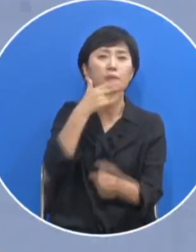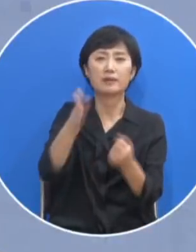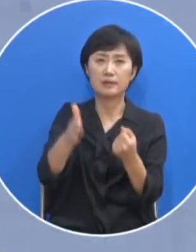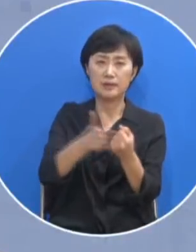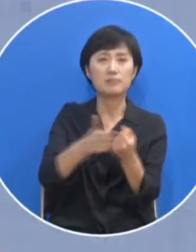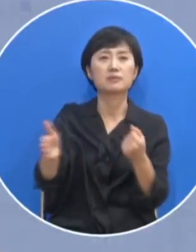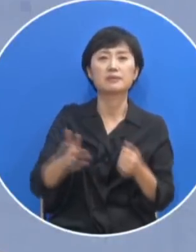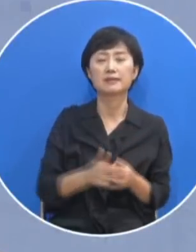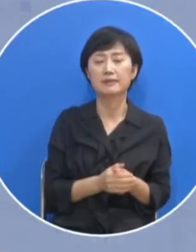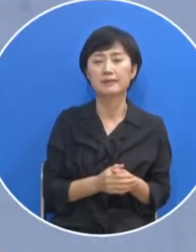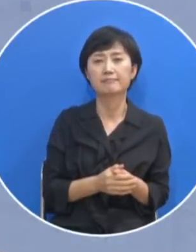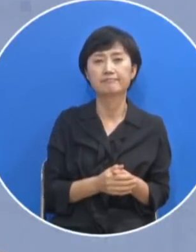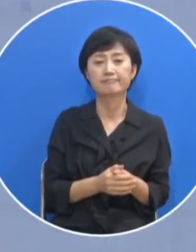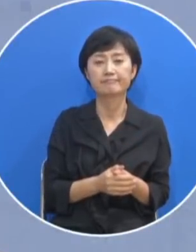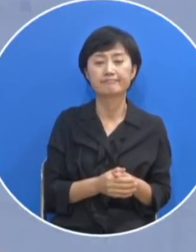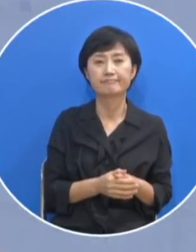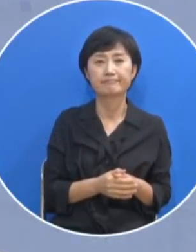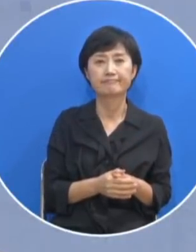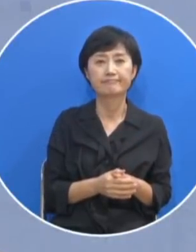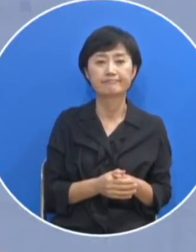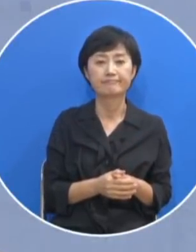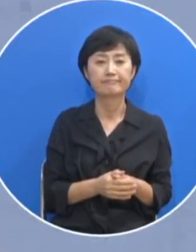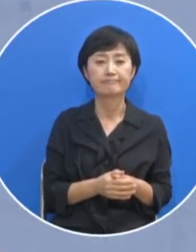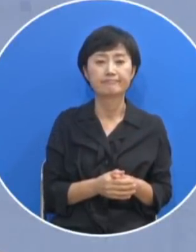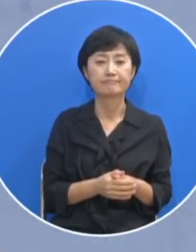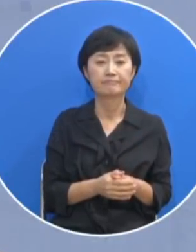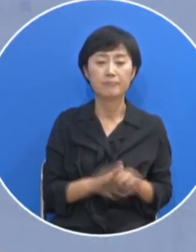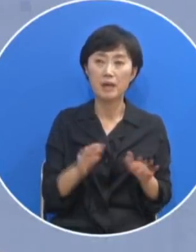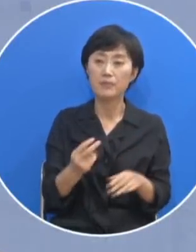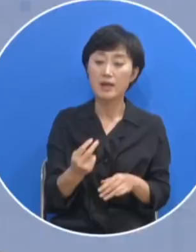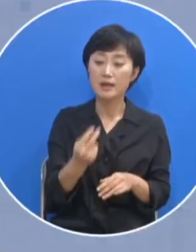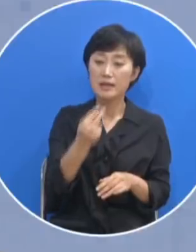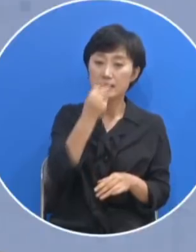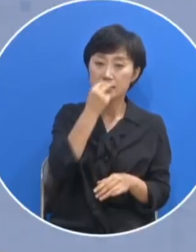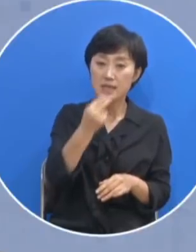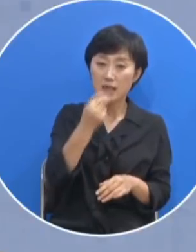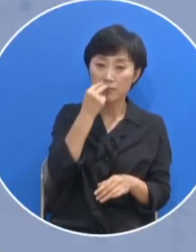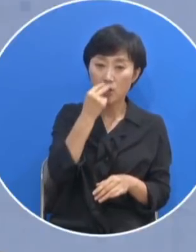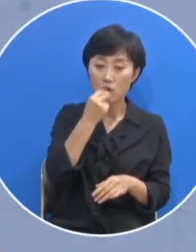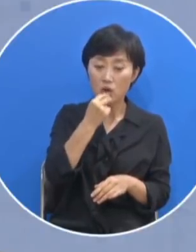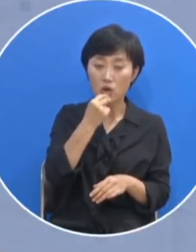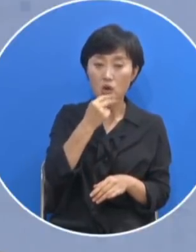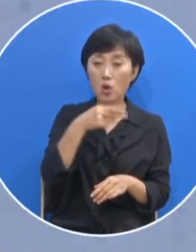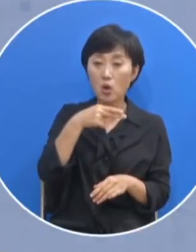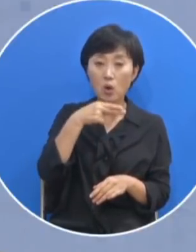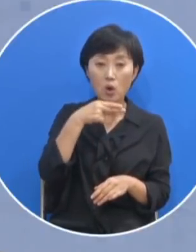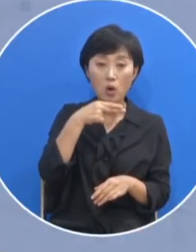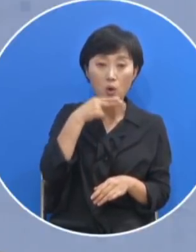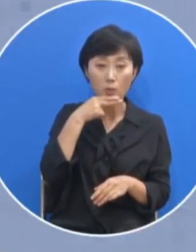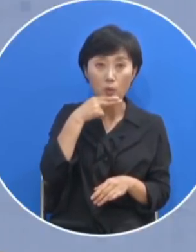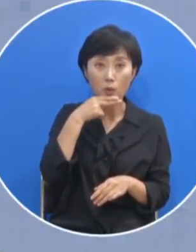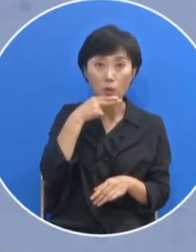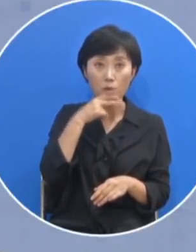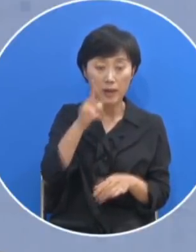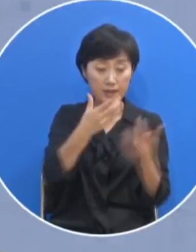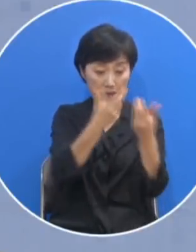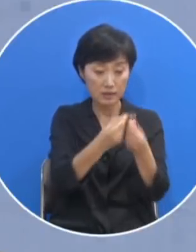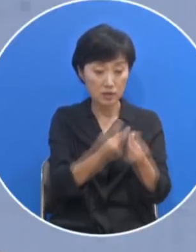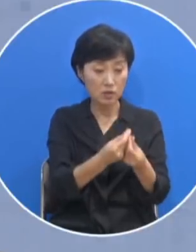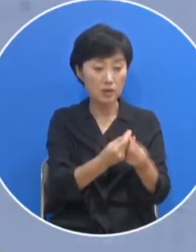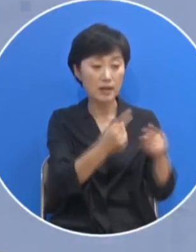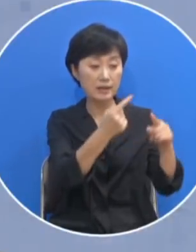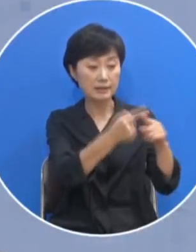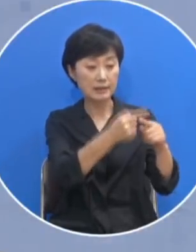카드 lions 모니터 마우스 생명 없는 그거 뭐야 그 나무에 물을 주면